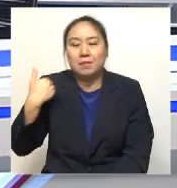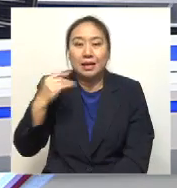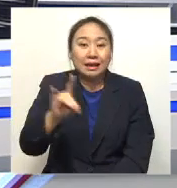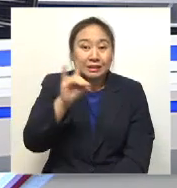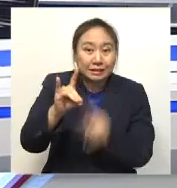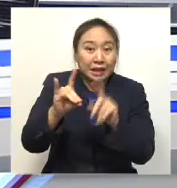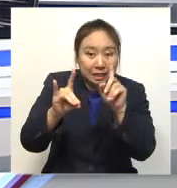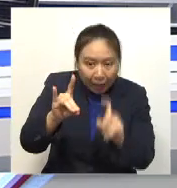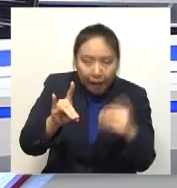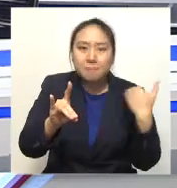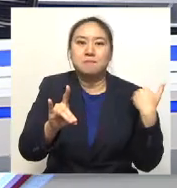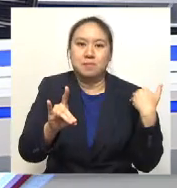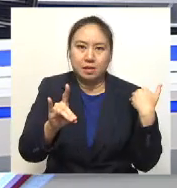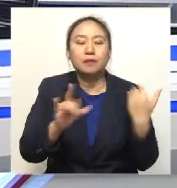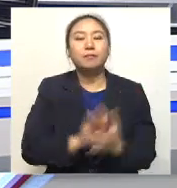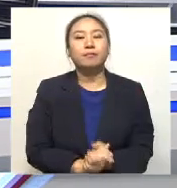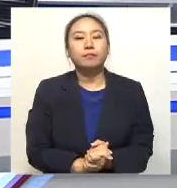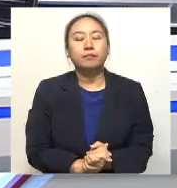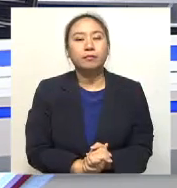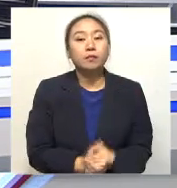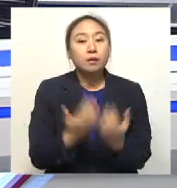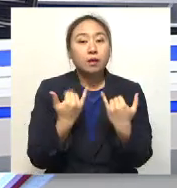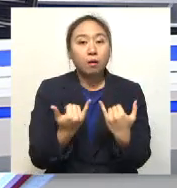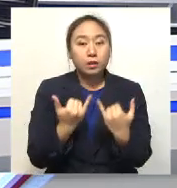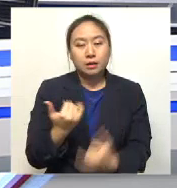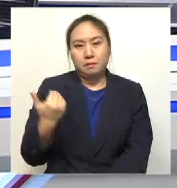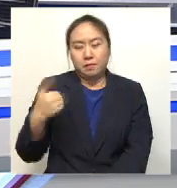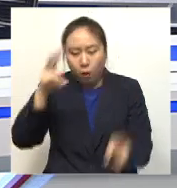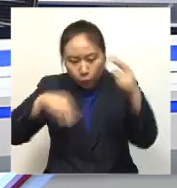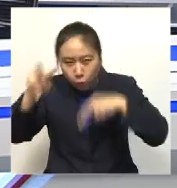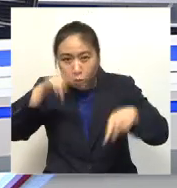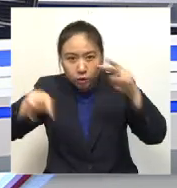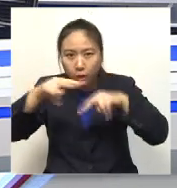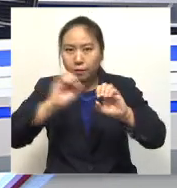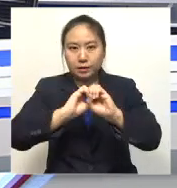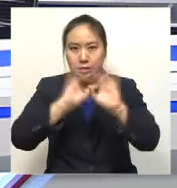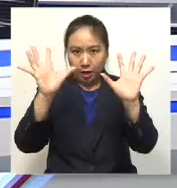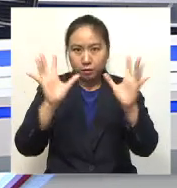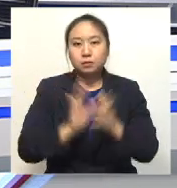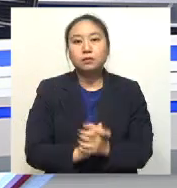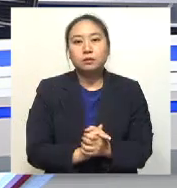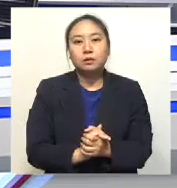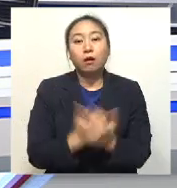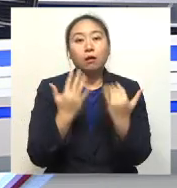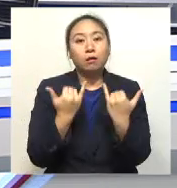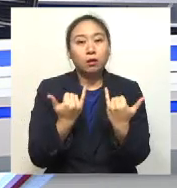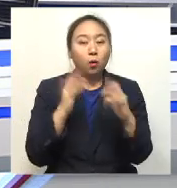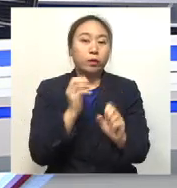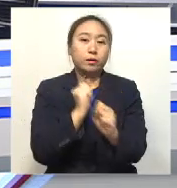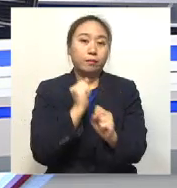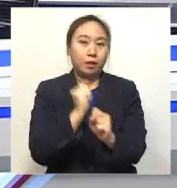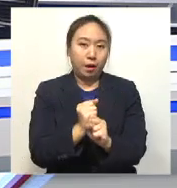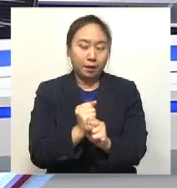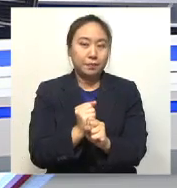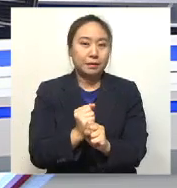ากสัตว์ป่าคุ้มครองด้วยนะคะ ใช่ค่ะก็เลยทำให้ตอนนี้นะคะมีการตรวจสอบข้อมูลอย่างชัดเจนอีกครั้งนึงนะคะแล้วก็ล่าสุดเจ้าหน้าที่ก็